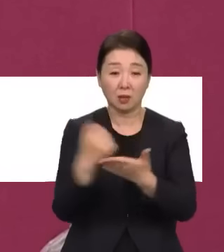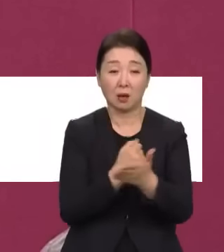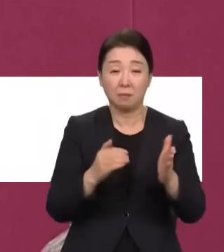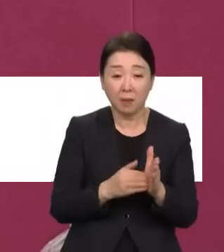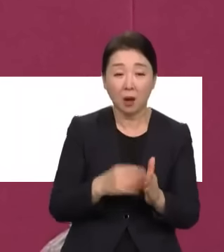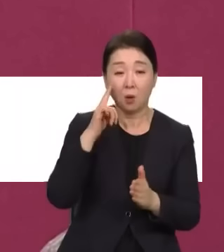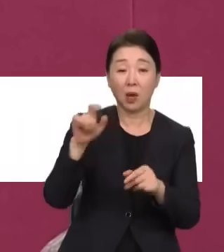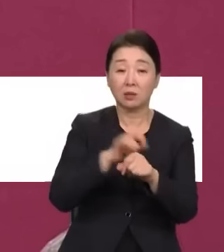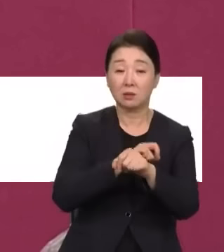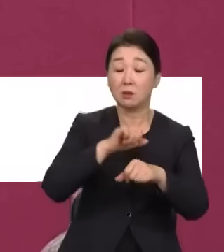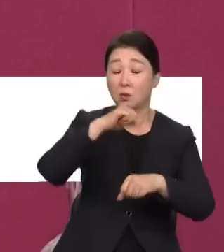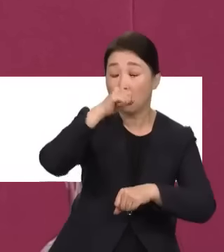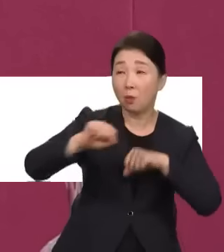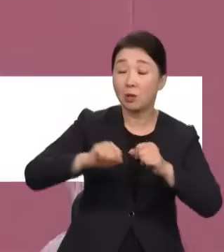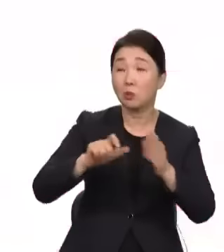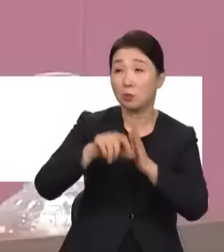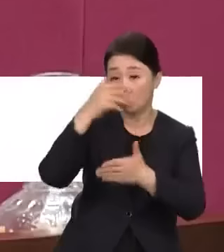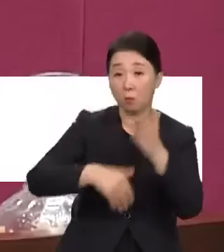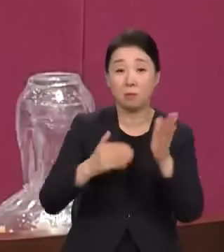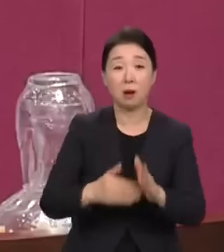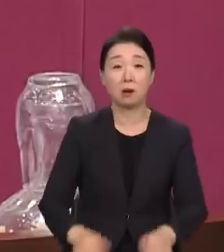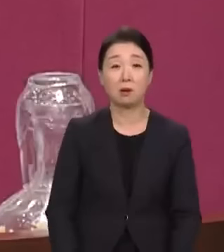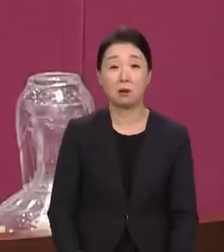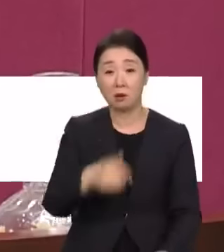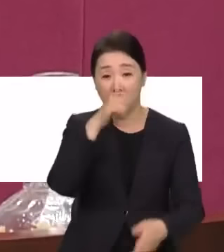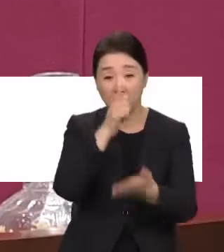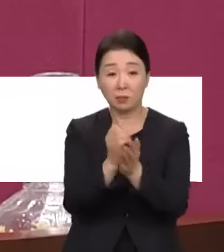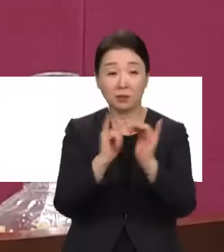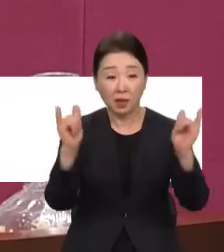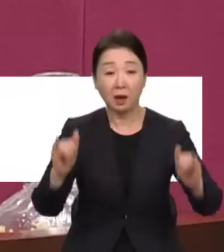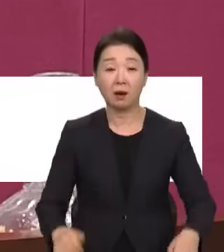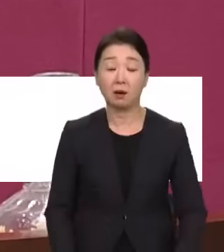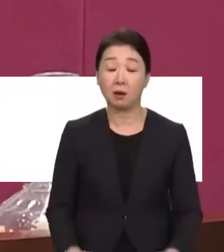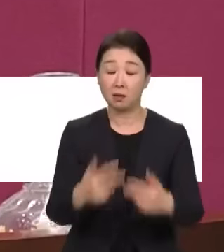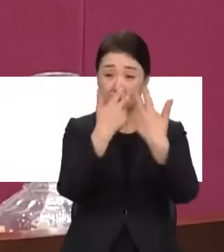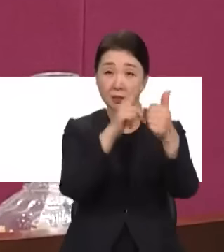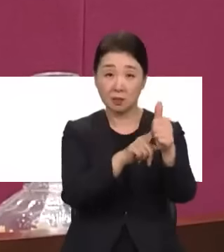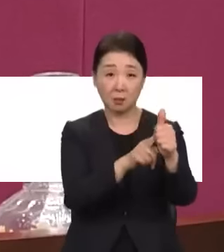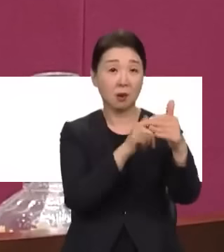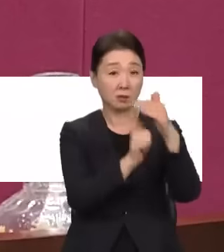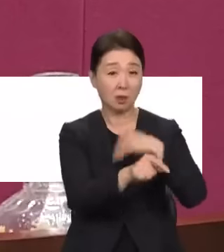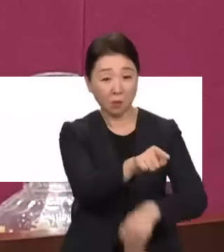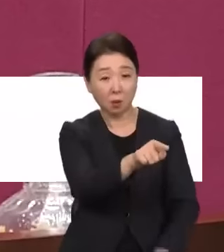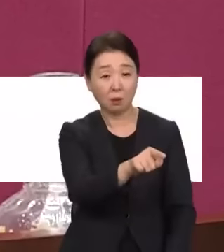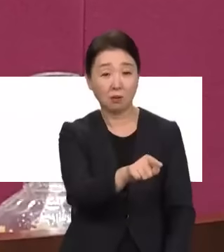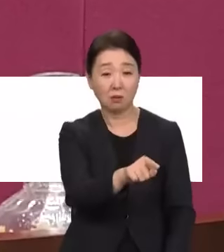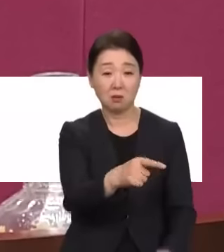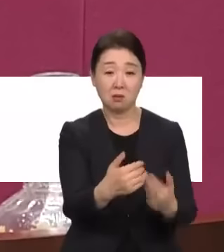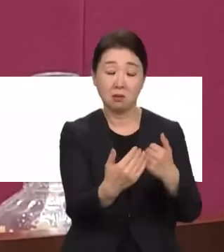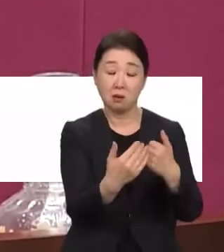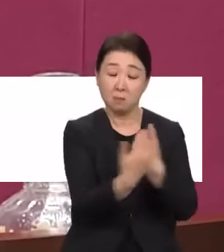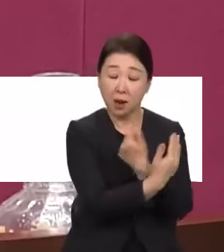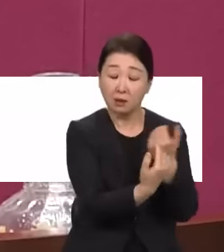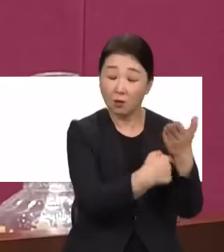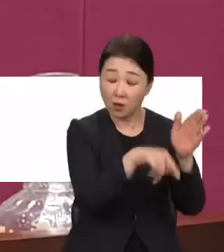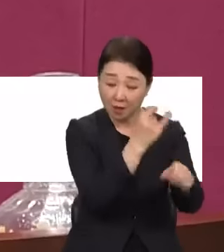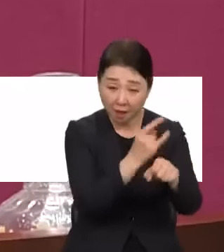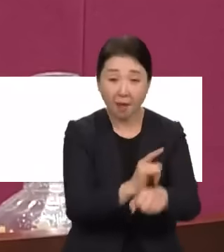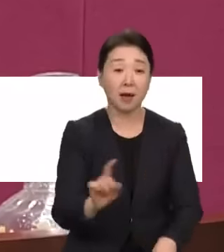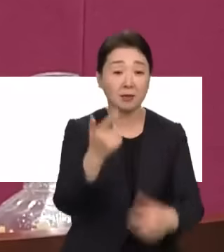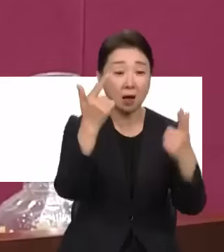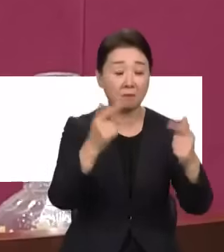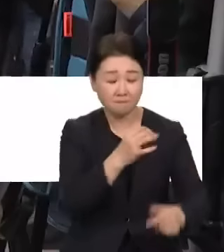특가일비를 감행했던 그 셈이다. 범죄자 이재명 대표 방탄 위해서 하는 건 아닙니까?